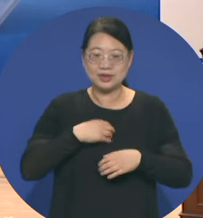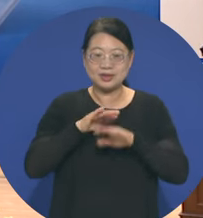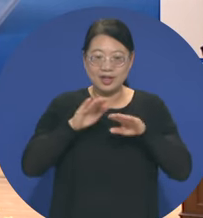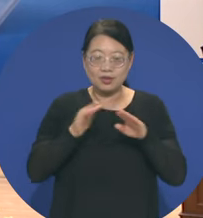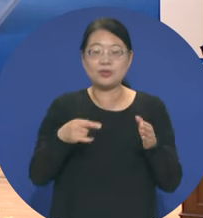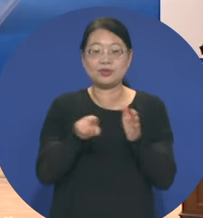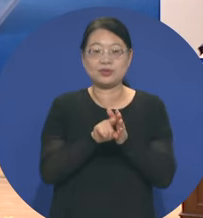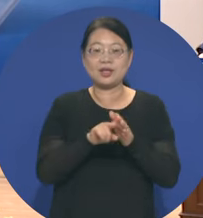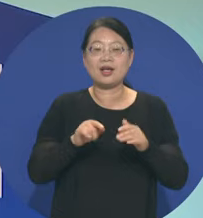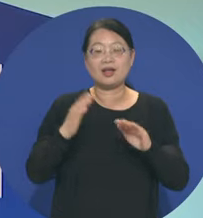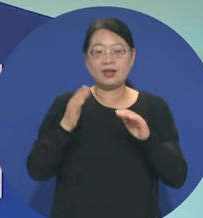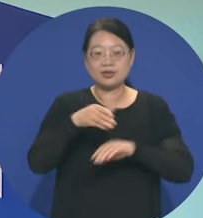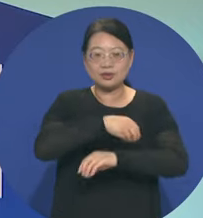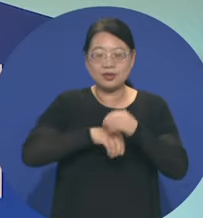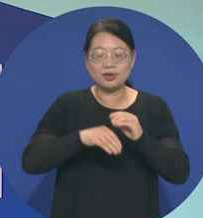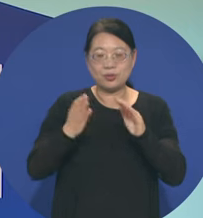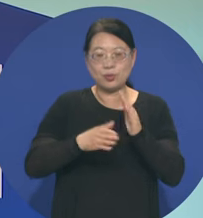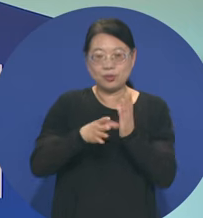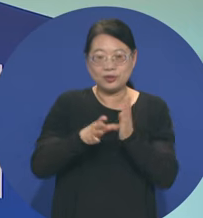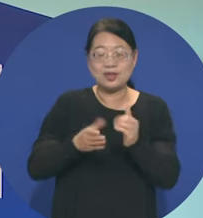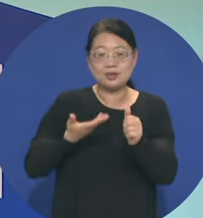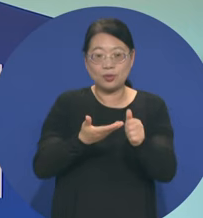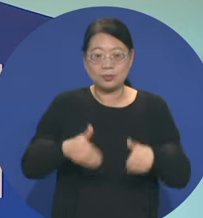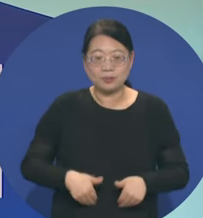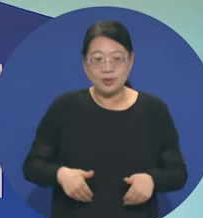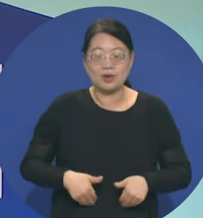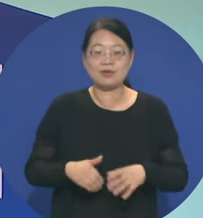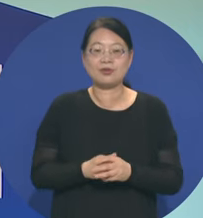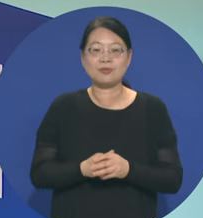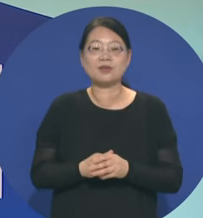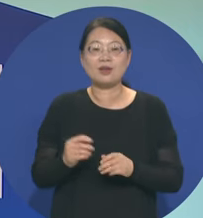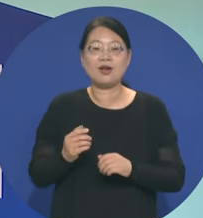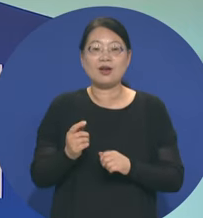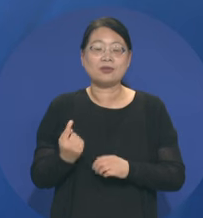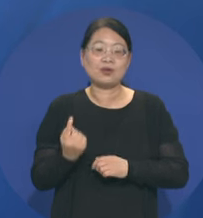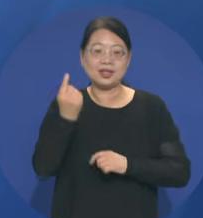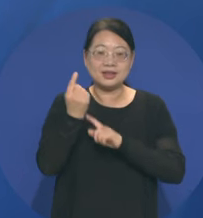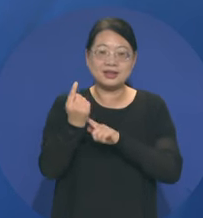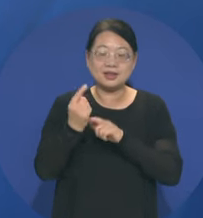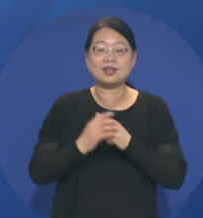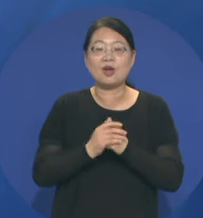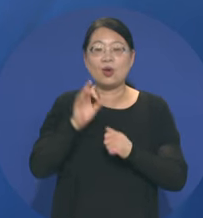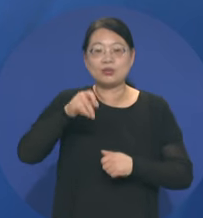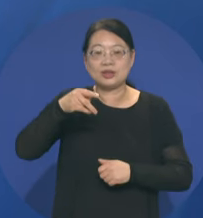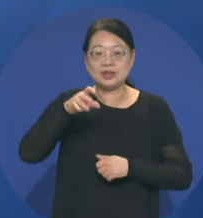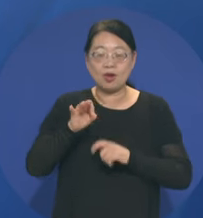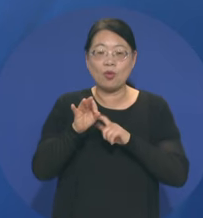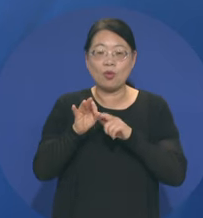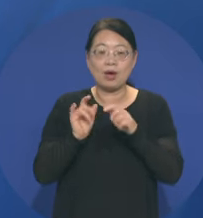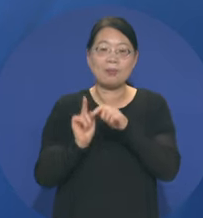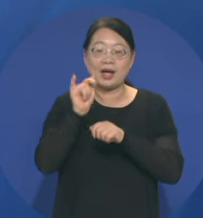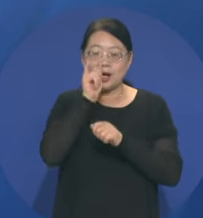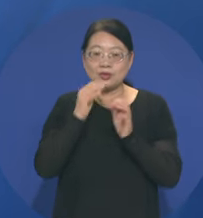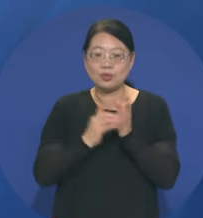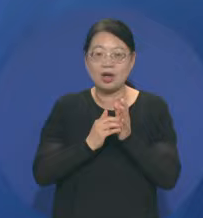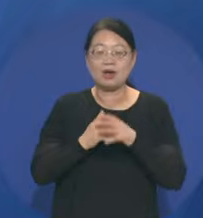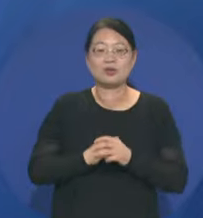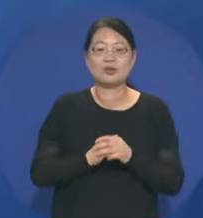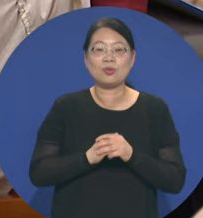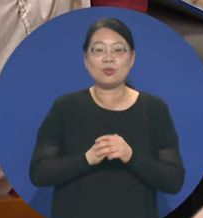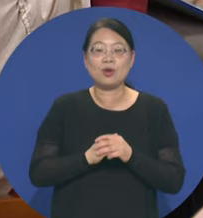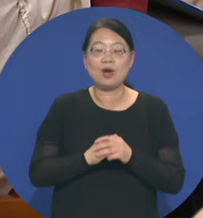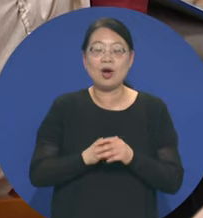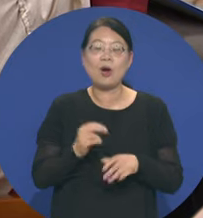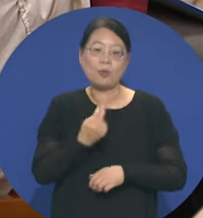대응을 위해 적극적인 공제를 제공해야 한다며 고도화된 대응을 위한 기후성 발사 기차 해소를 위한